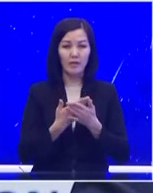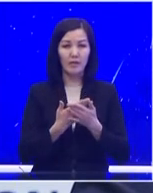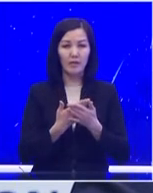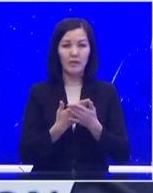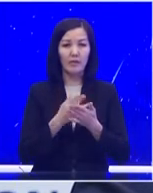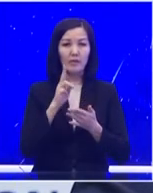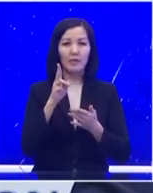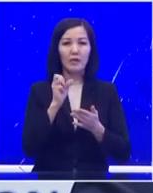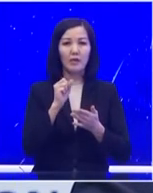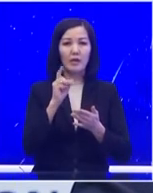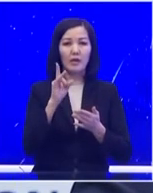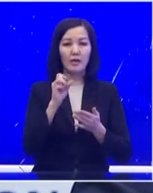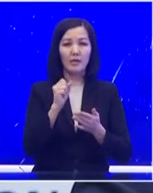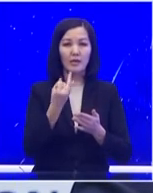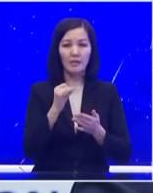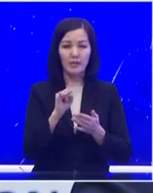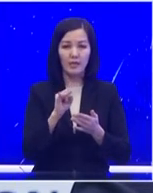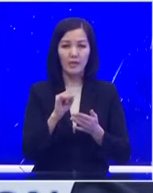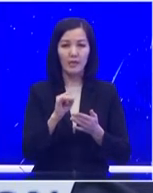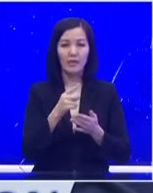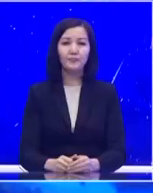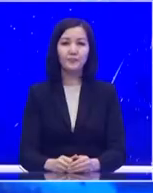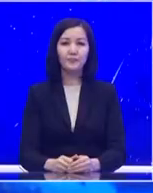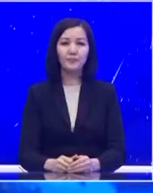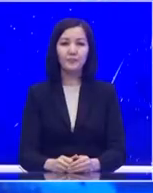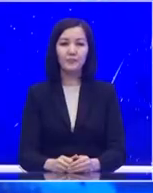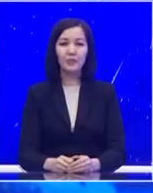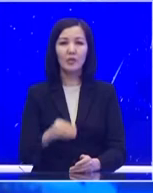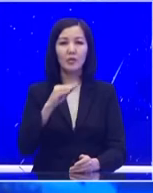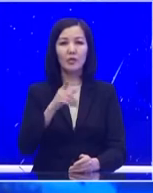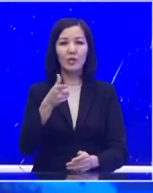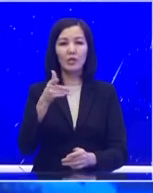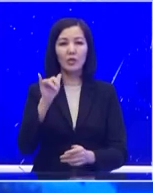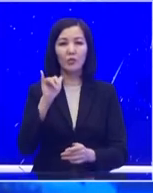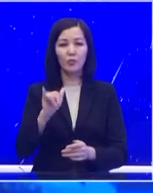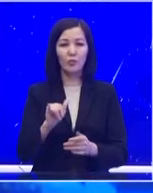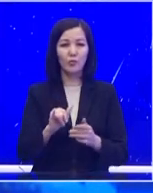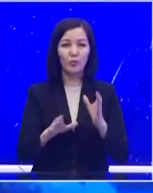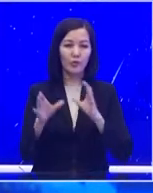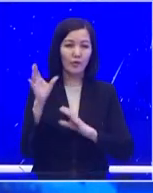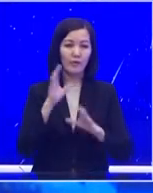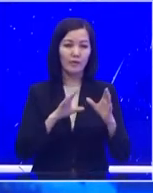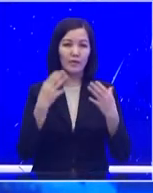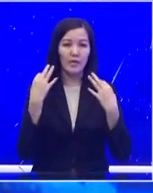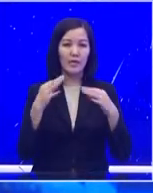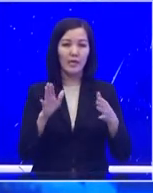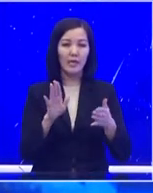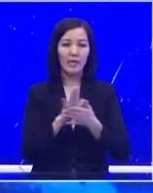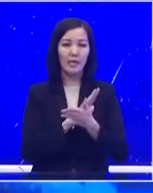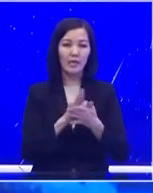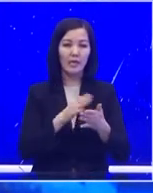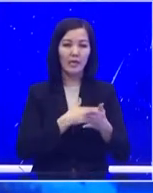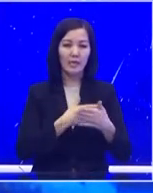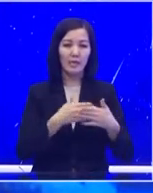ол Қарасай ауданында біреуісі болды, Талдықорғанда екеуі. Илья Жансүгіров атындағы Жетісу мемлекеттік университетінің еріктілер